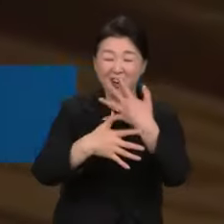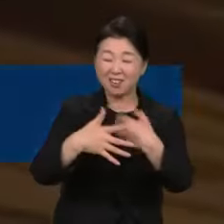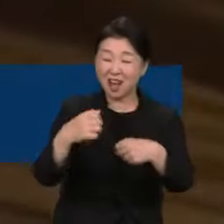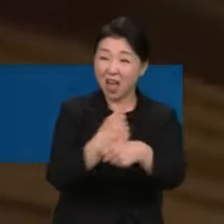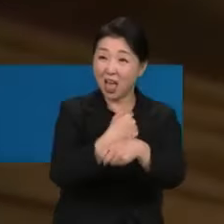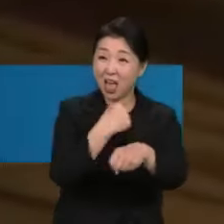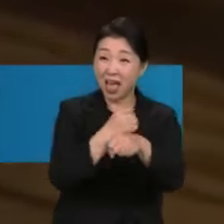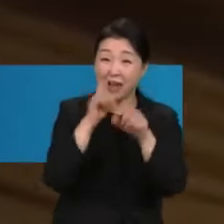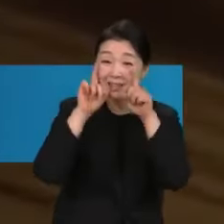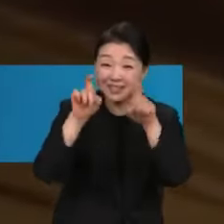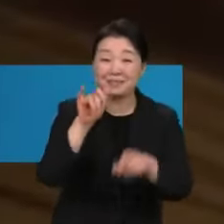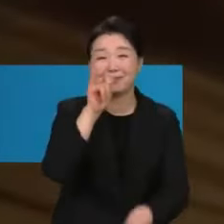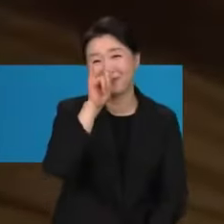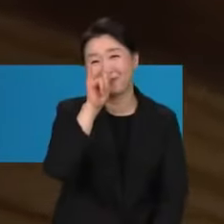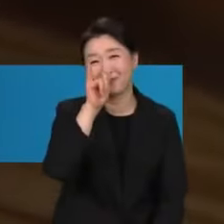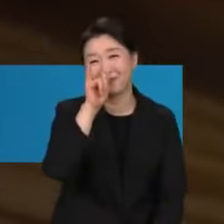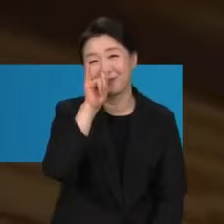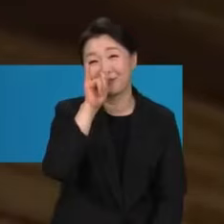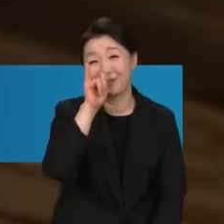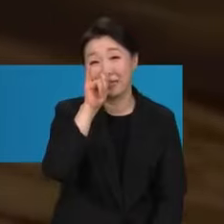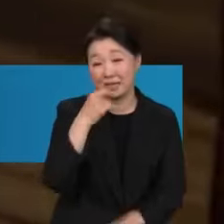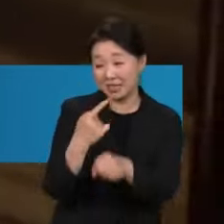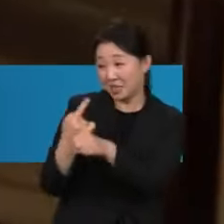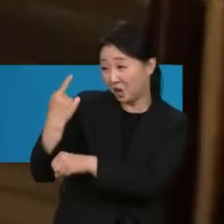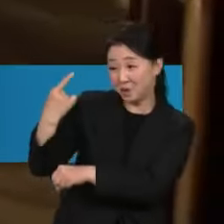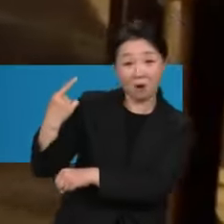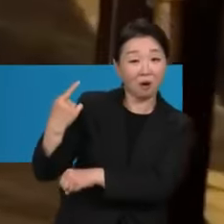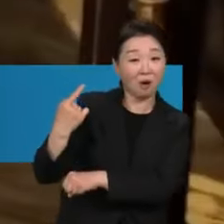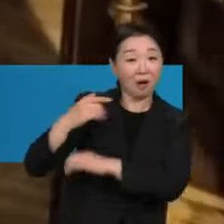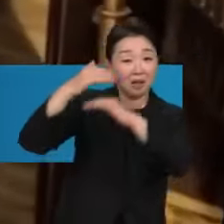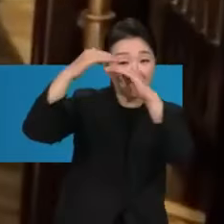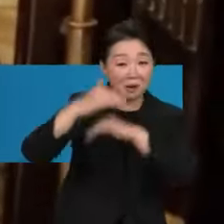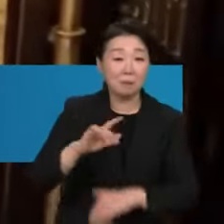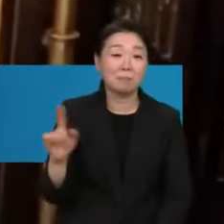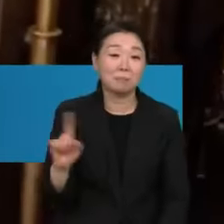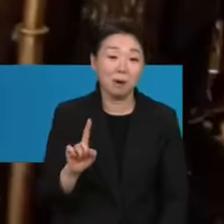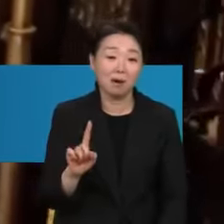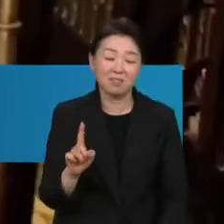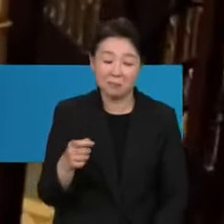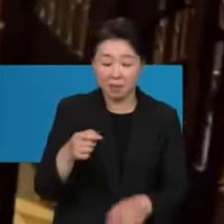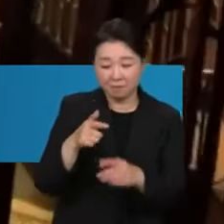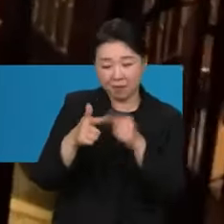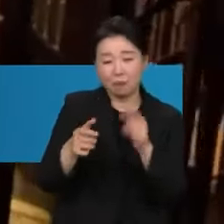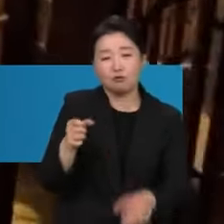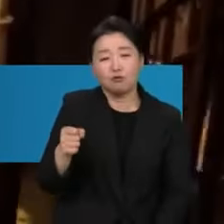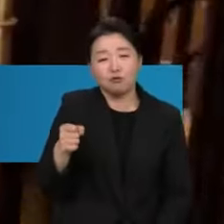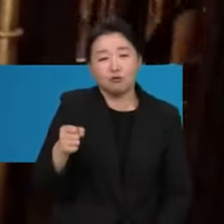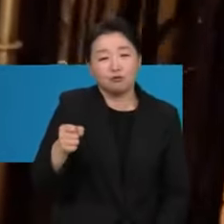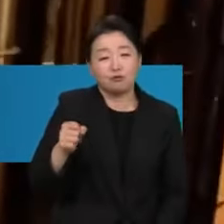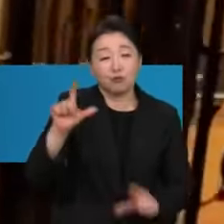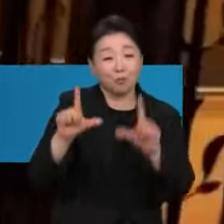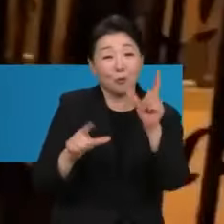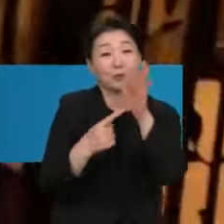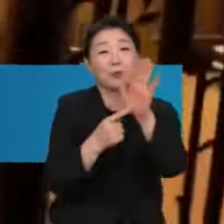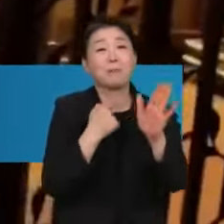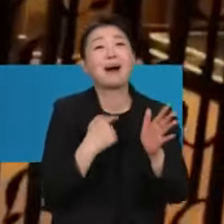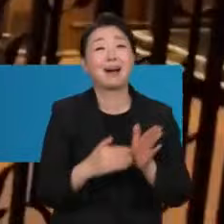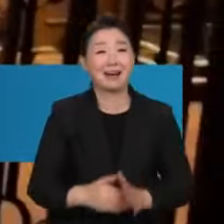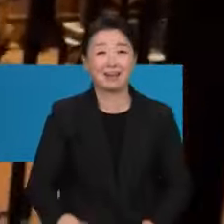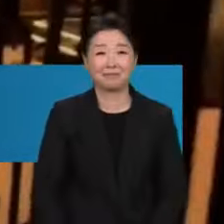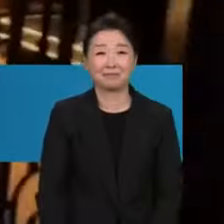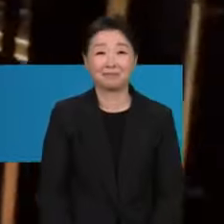조작됐다고 의심하는 사람들도 있습니다. 불과 1년 전까지만 해도 이렇게 지팡이를 짚고 걷는 모습이 공개됐었기